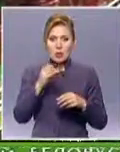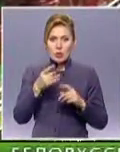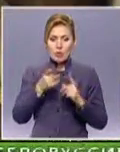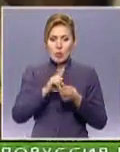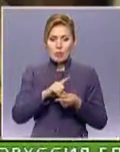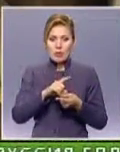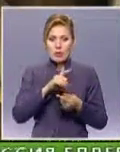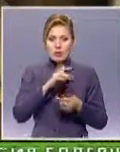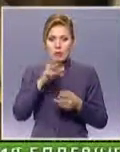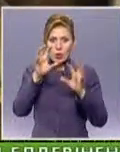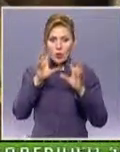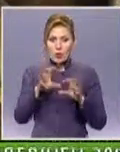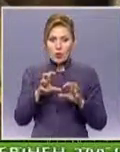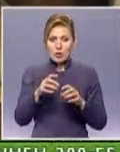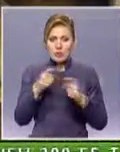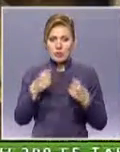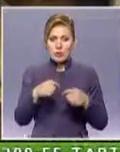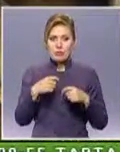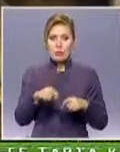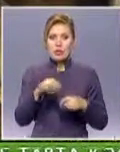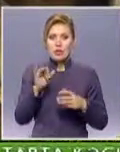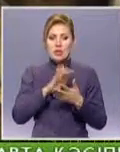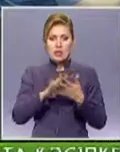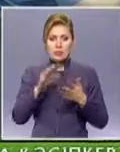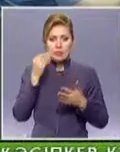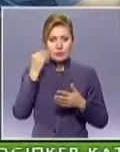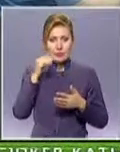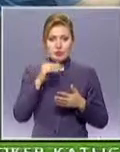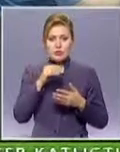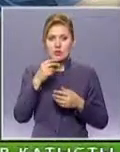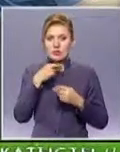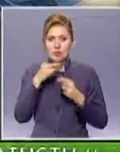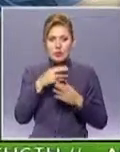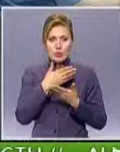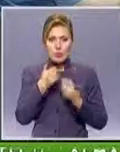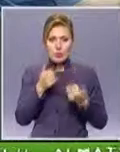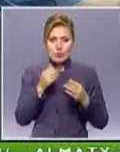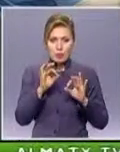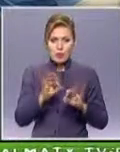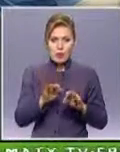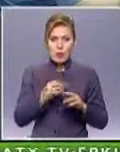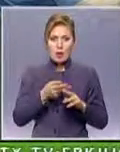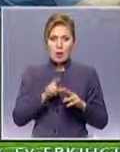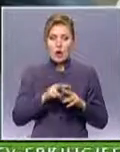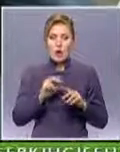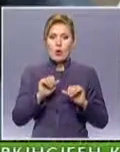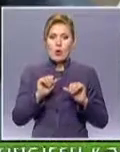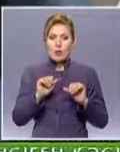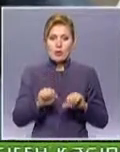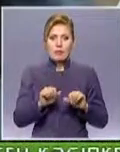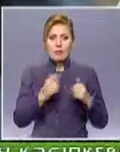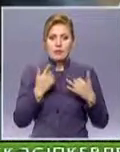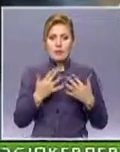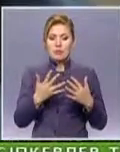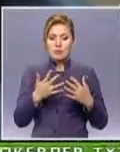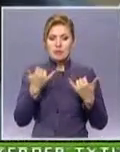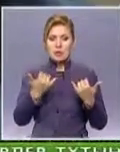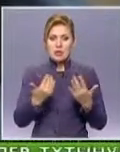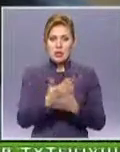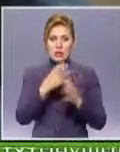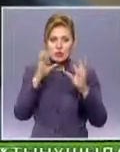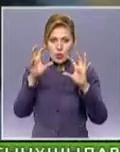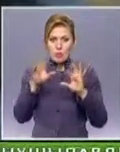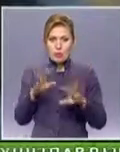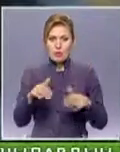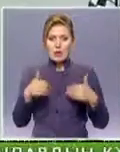керісінше пайдаланып жатқан бизнесмендер тазалық пен сапаға көңіл бөлмейді. Сондықтан тұтынушылар құқығын қорғау агенттігі үкіметке жаңа заң жобасын қабылдауды ұсынып